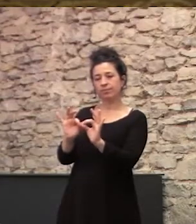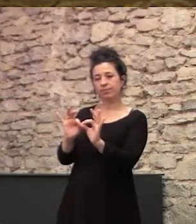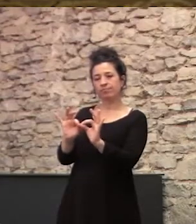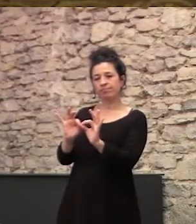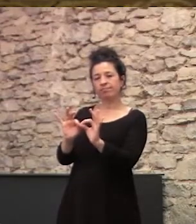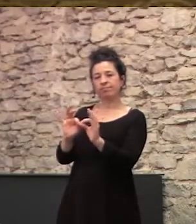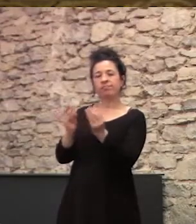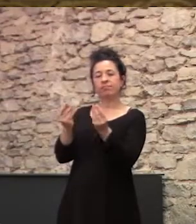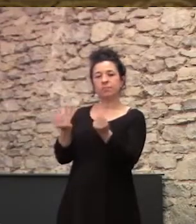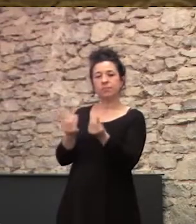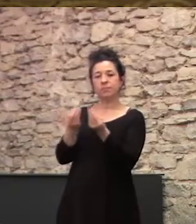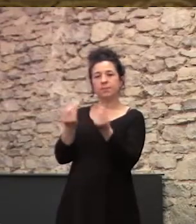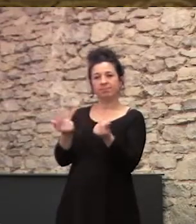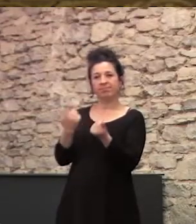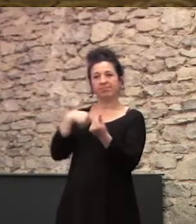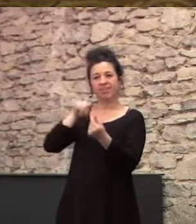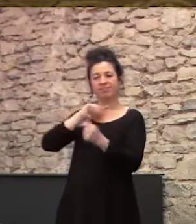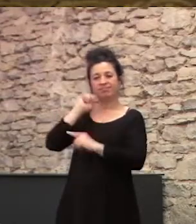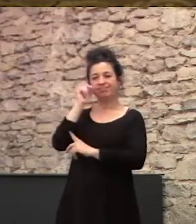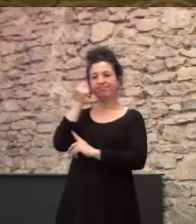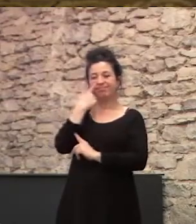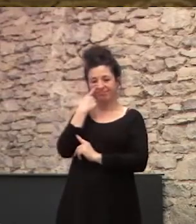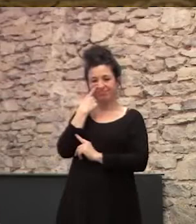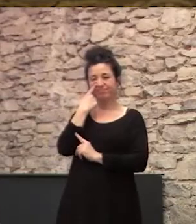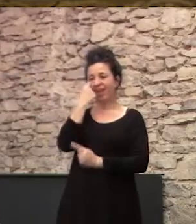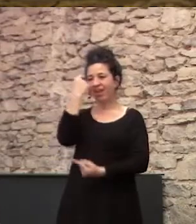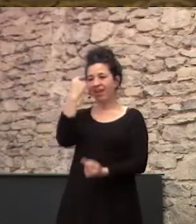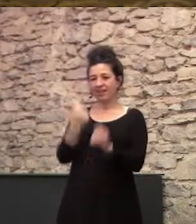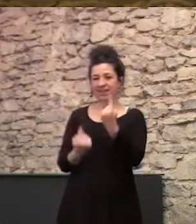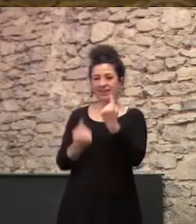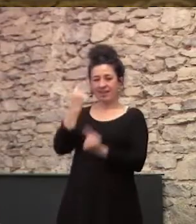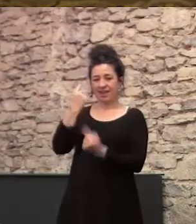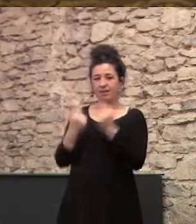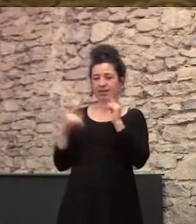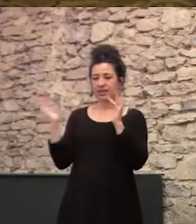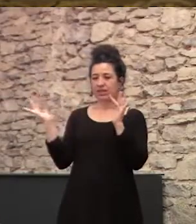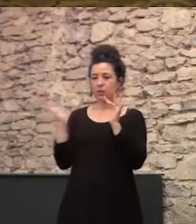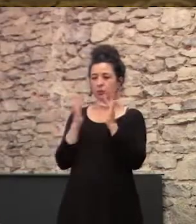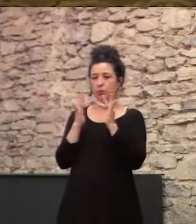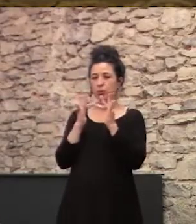Bai, bueno, edo, bai gauda kontrolatuta edo, ba, gual batzuetan kontaktu